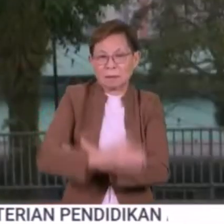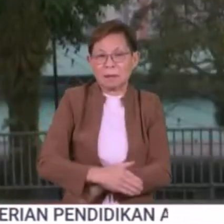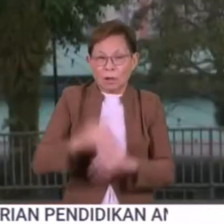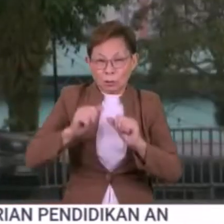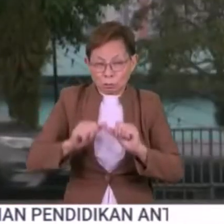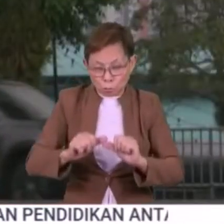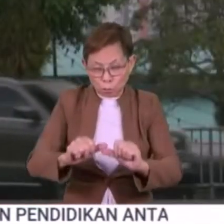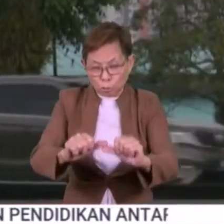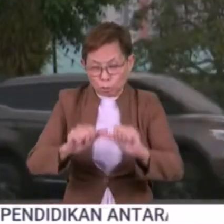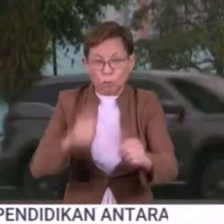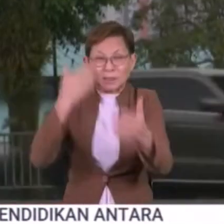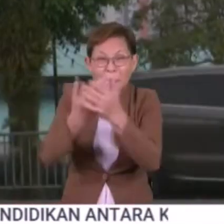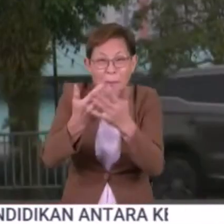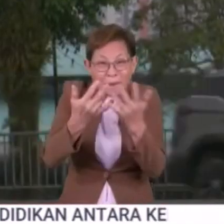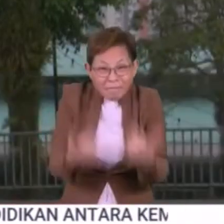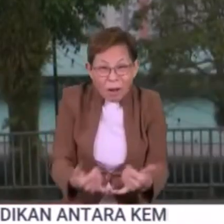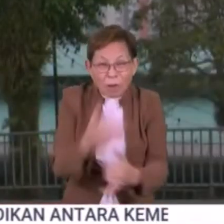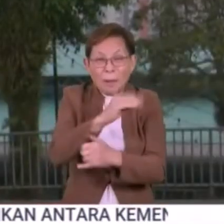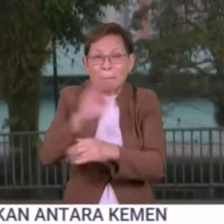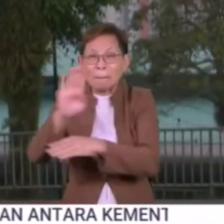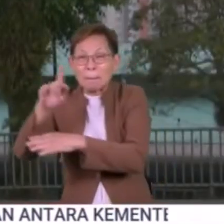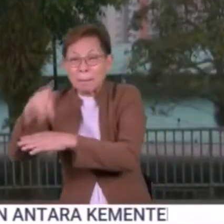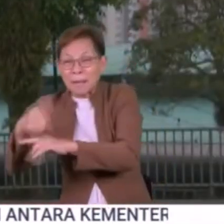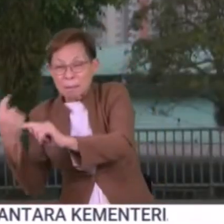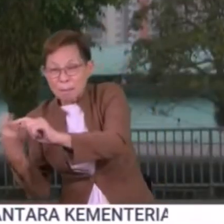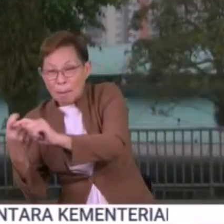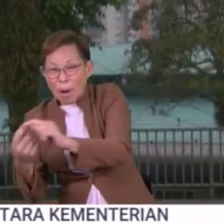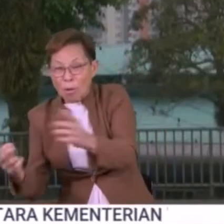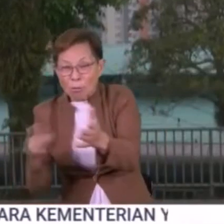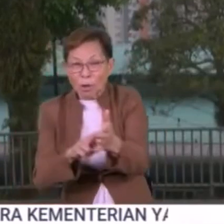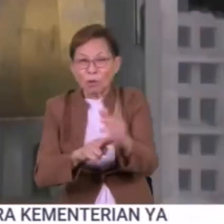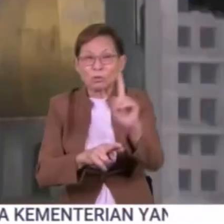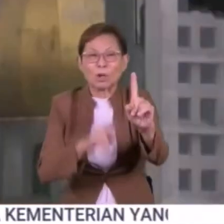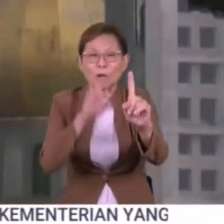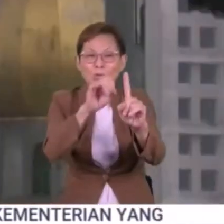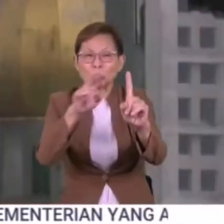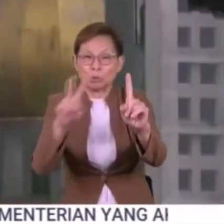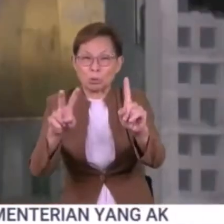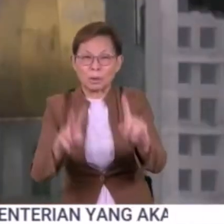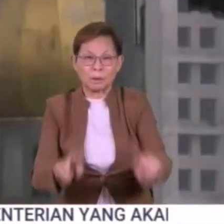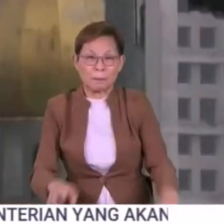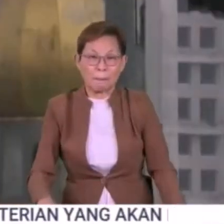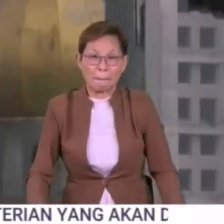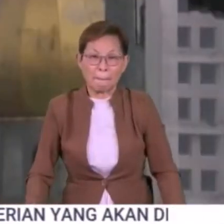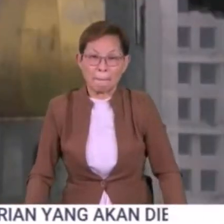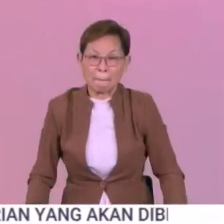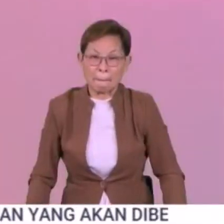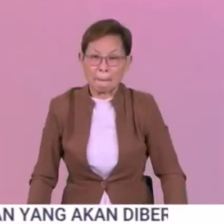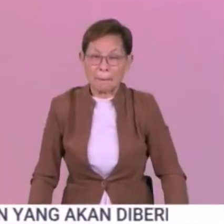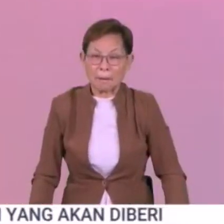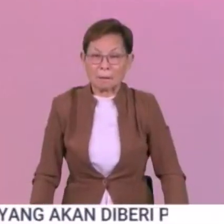dan berterusan sehingga kini, manakala Batu Pahat merekodkan bacaan 102.